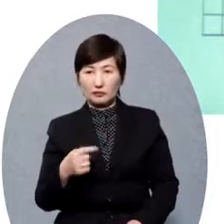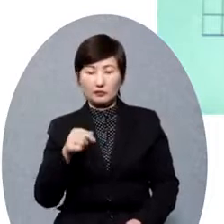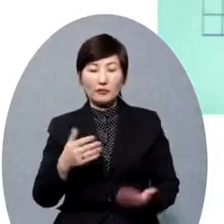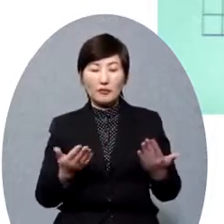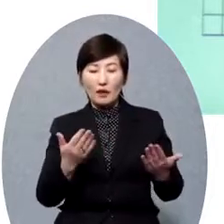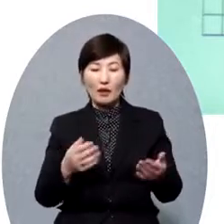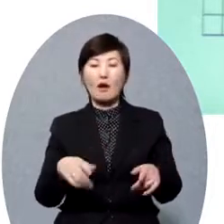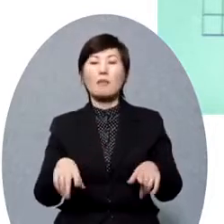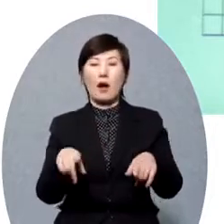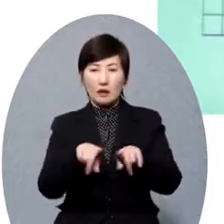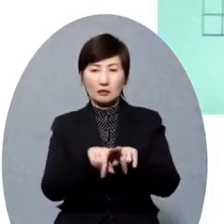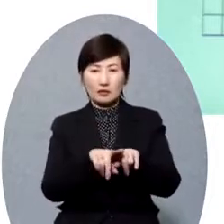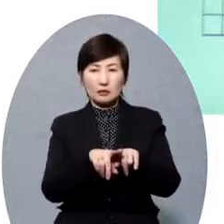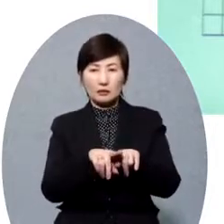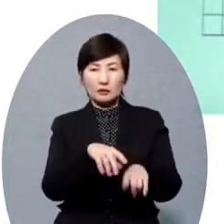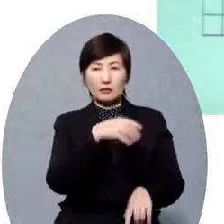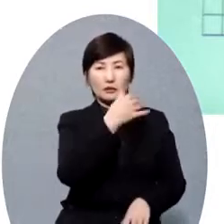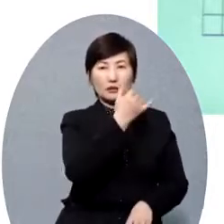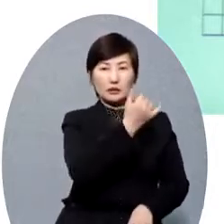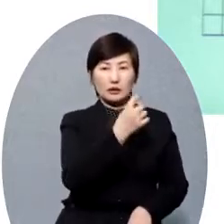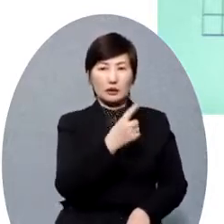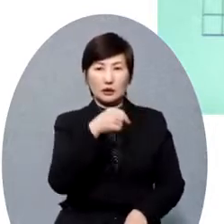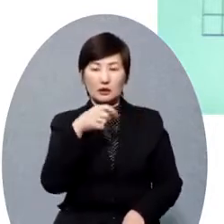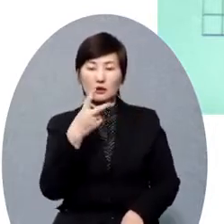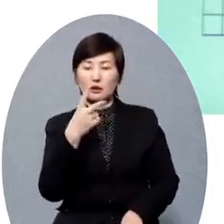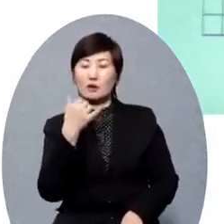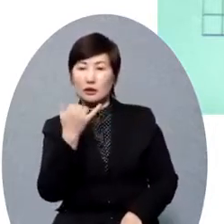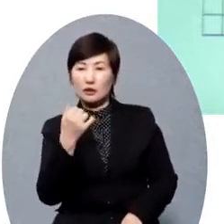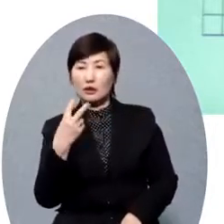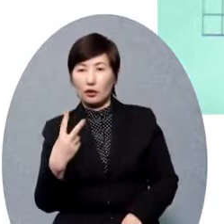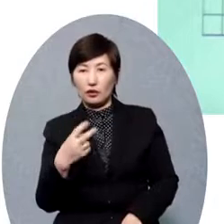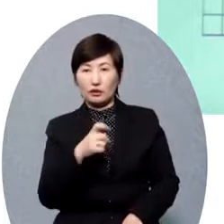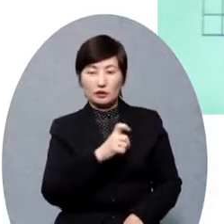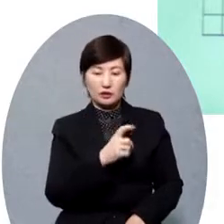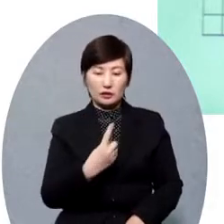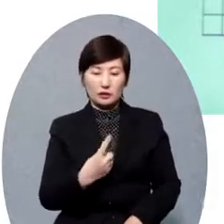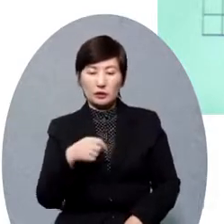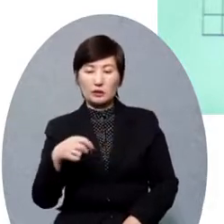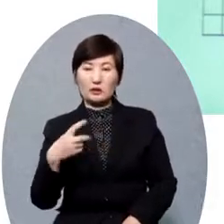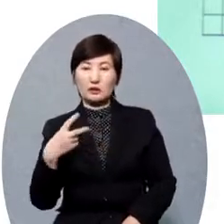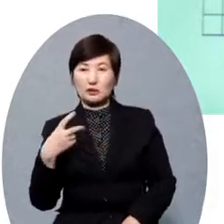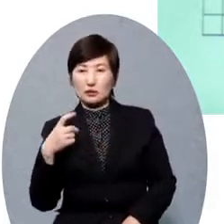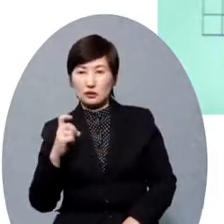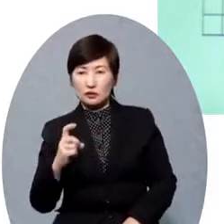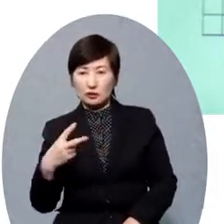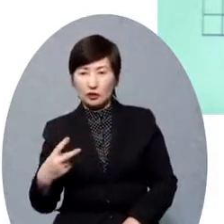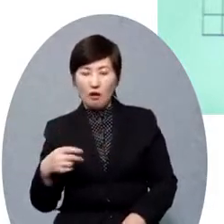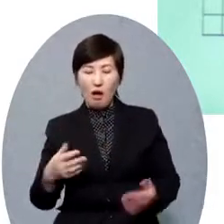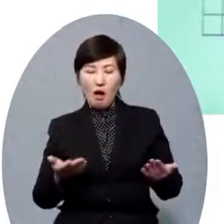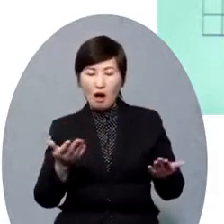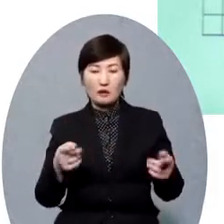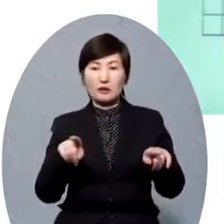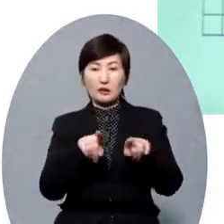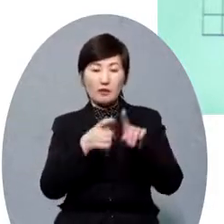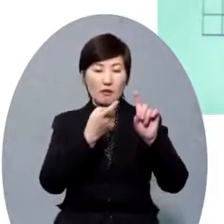байна. А бас ингэж харьцуулж болно. y1-ээс y2-ыг хасаад x1-ээс x2-ыг. Яг харгалзуулаад ингэж